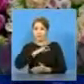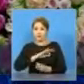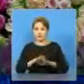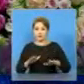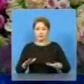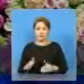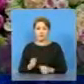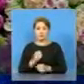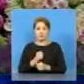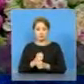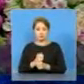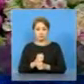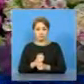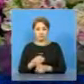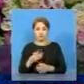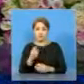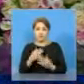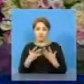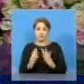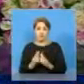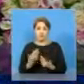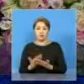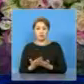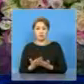детей, для малоимущих, для